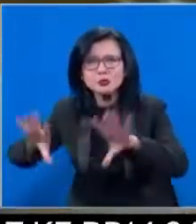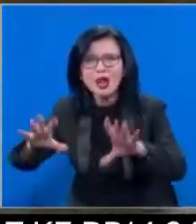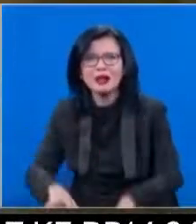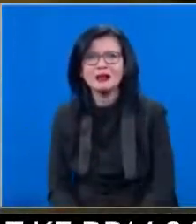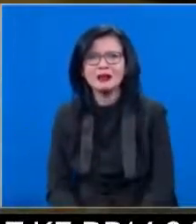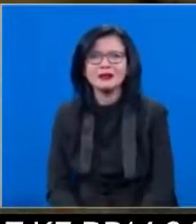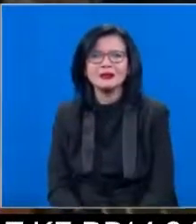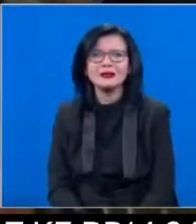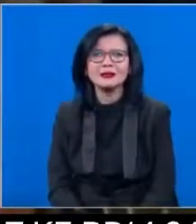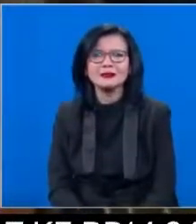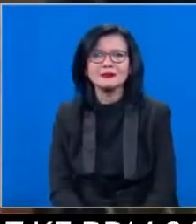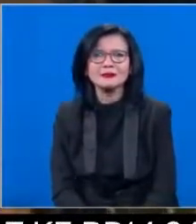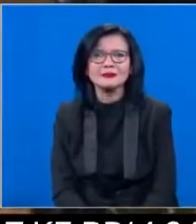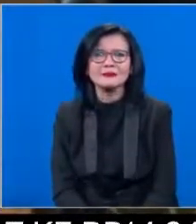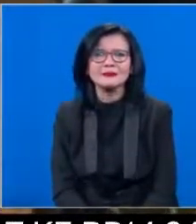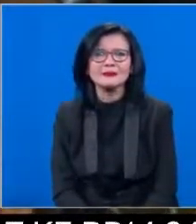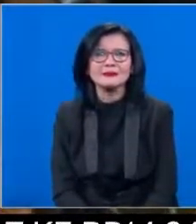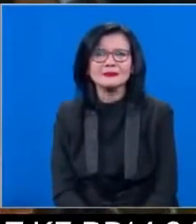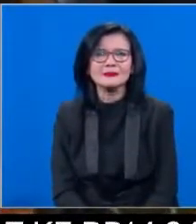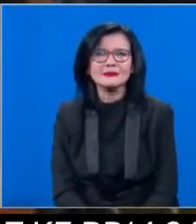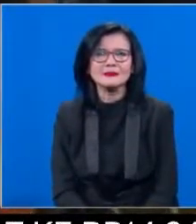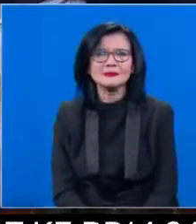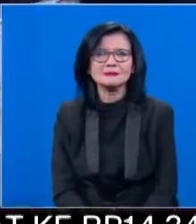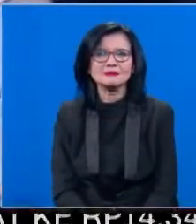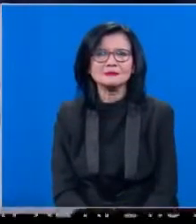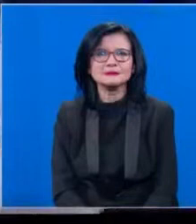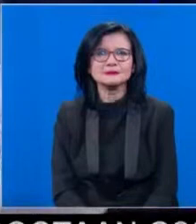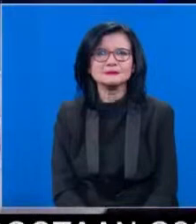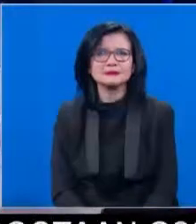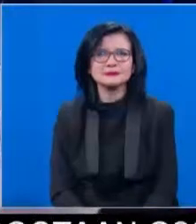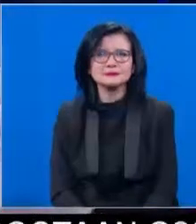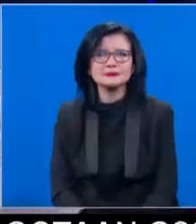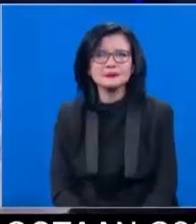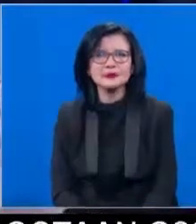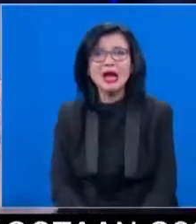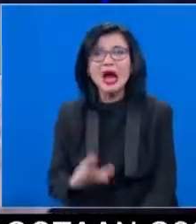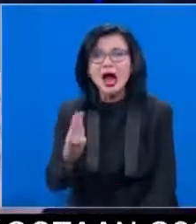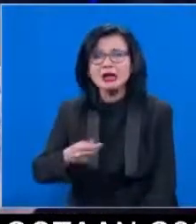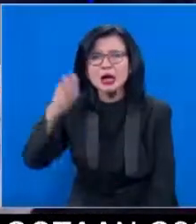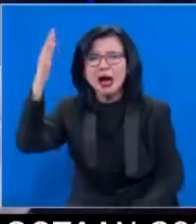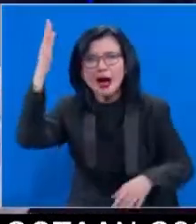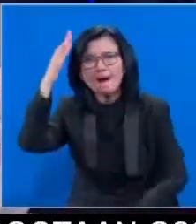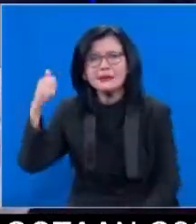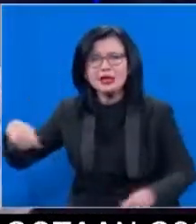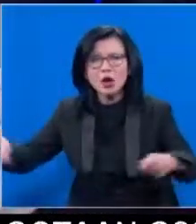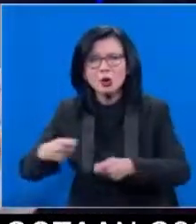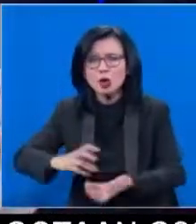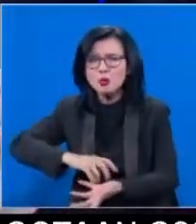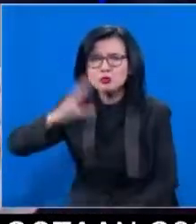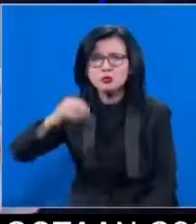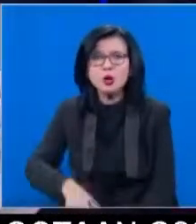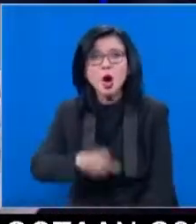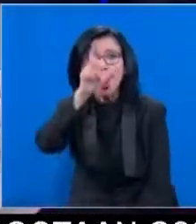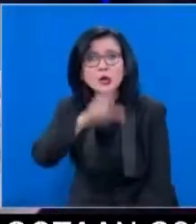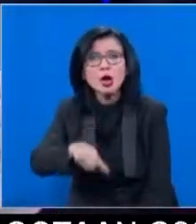tim liputan CNN Indonesia tingginya harga minyak goreng membuat sejumlah pedagang